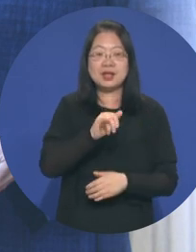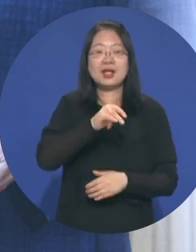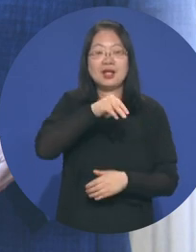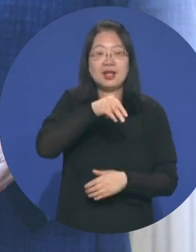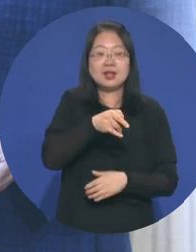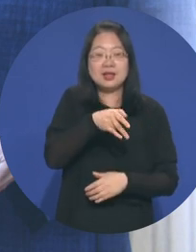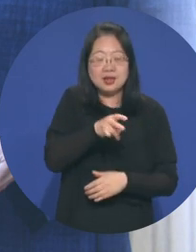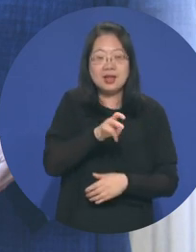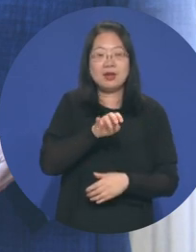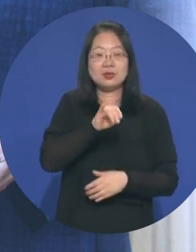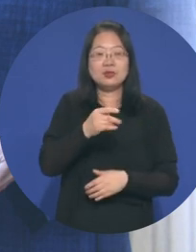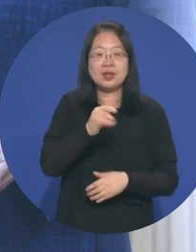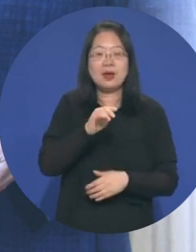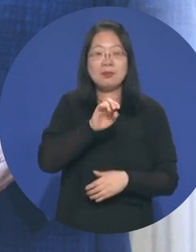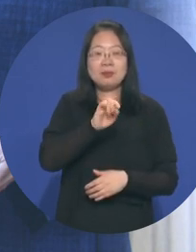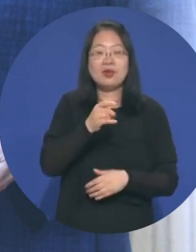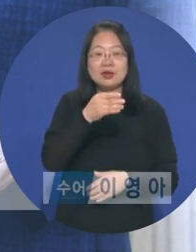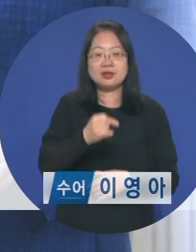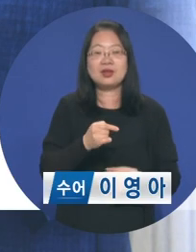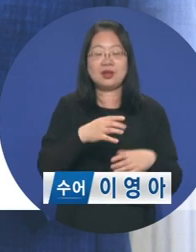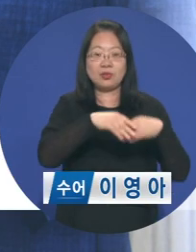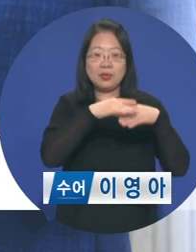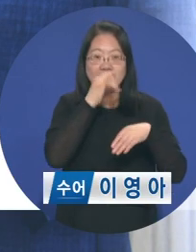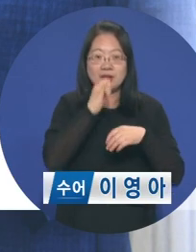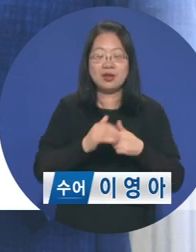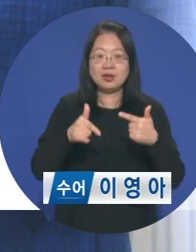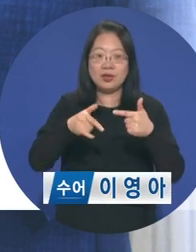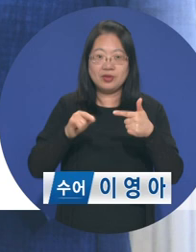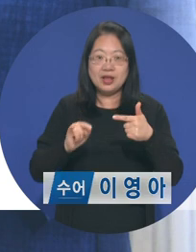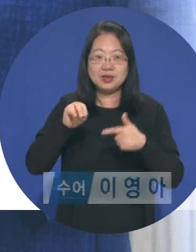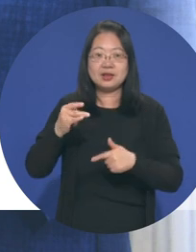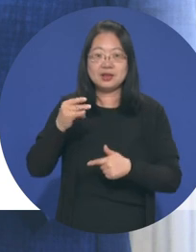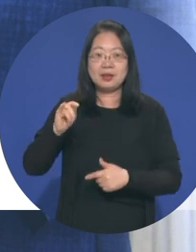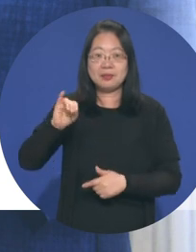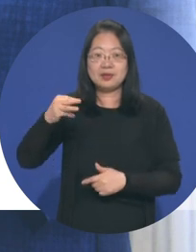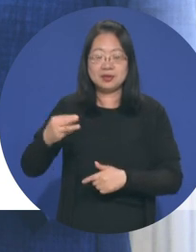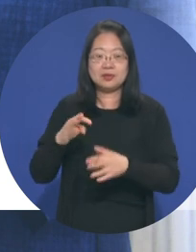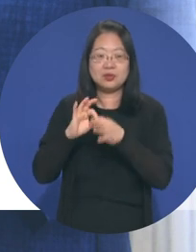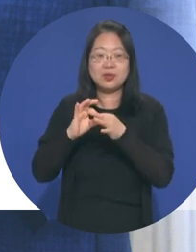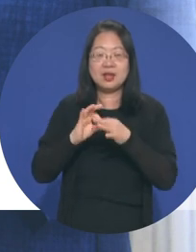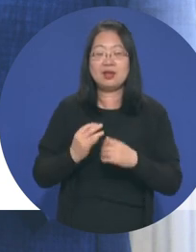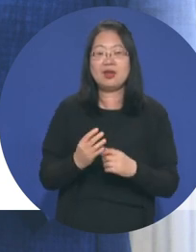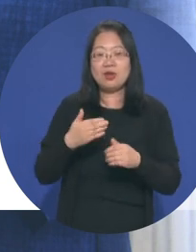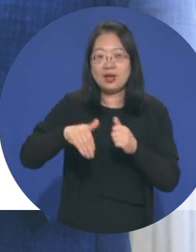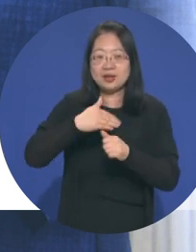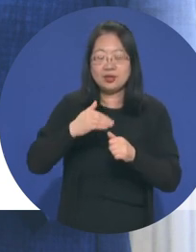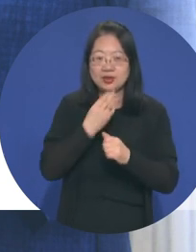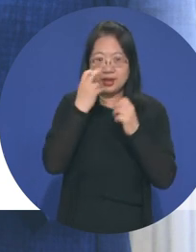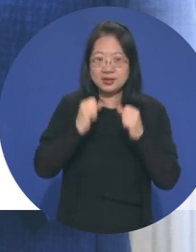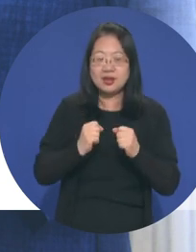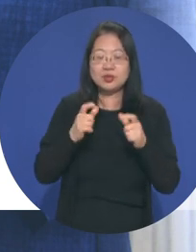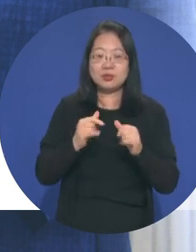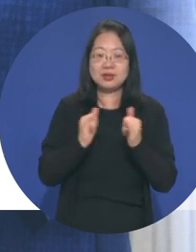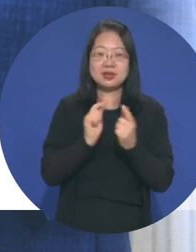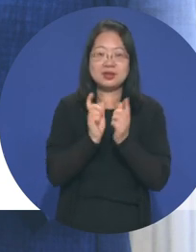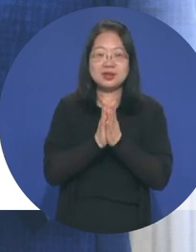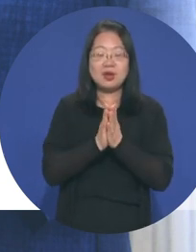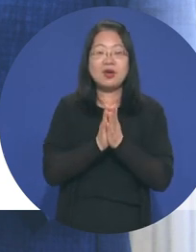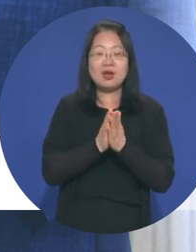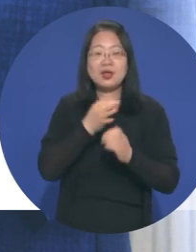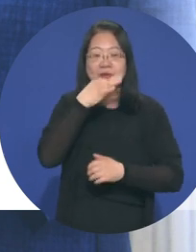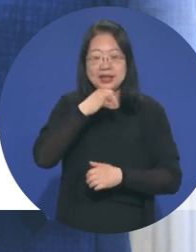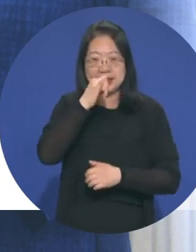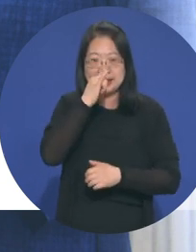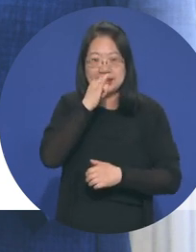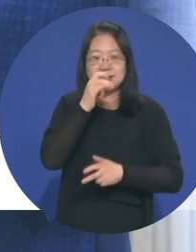경기도가 신세계 프라퍼티와 손을 잡았습니다. 도내 6개 스타필드를 기반으로 환경, 상생 등 도민이 체감할 수 있는